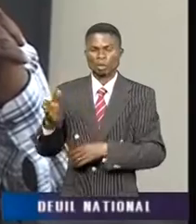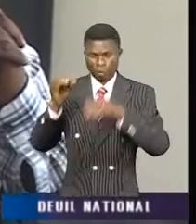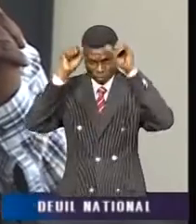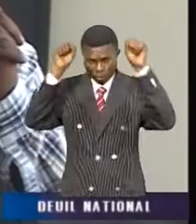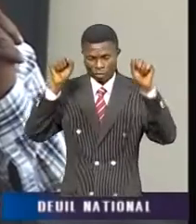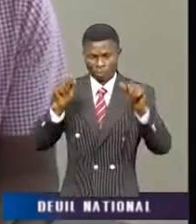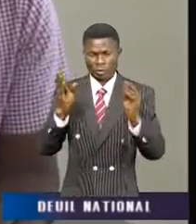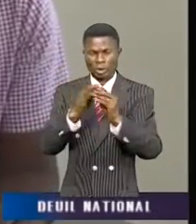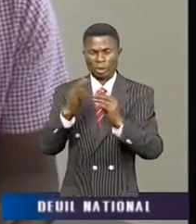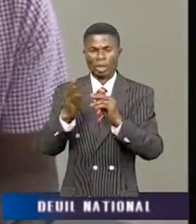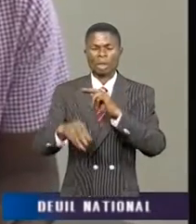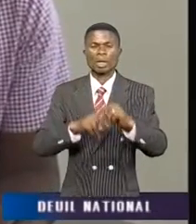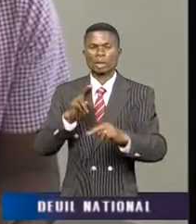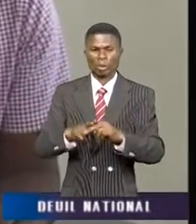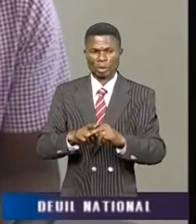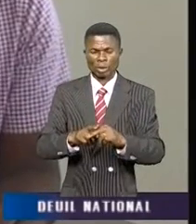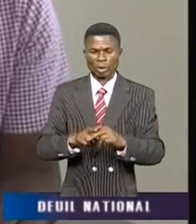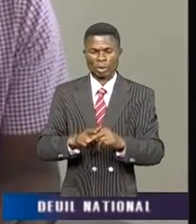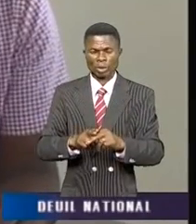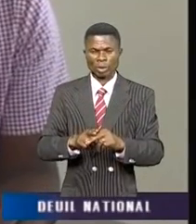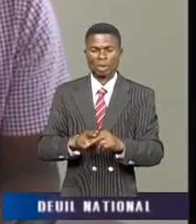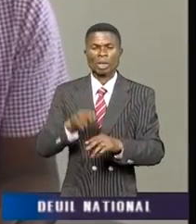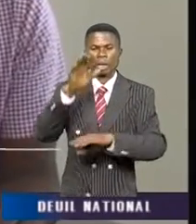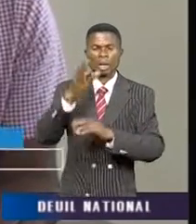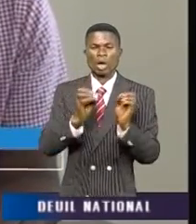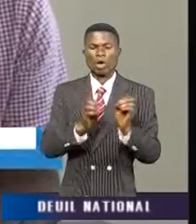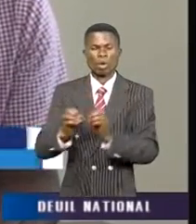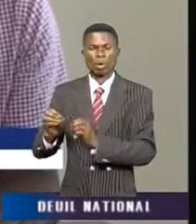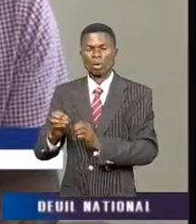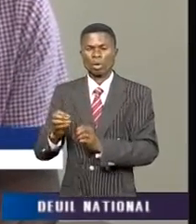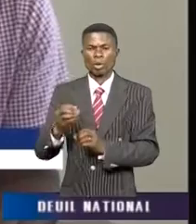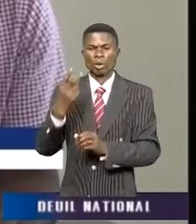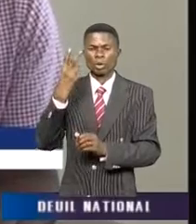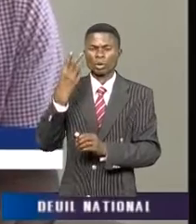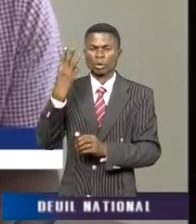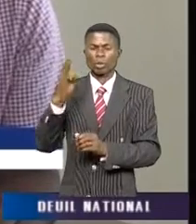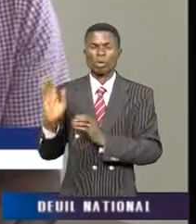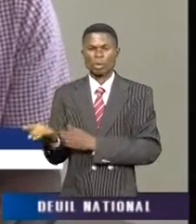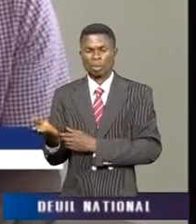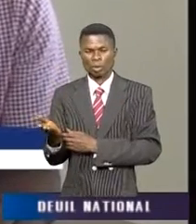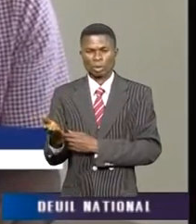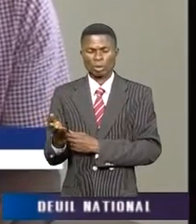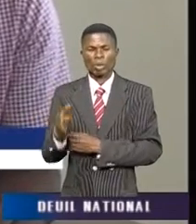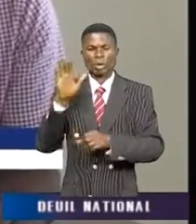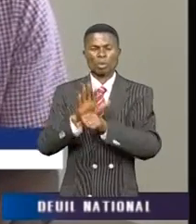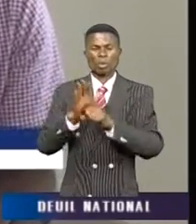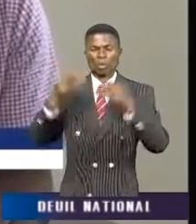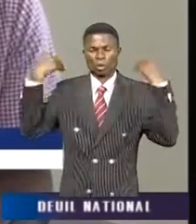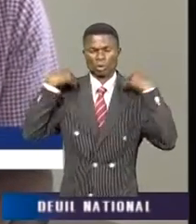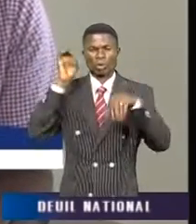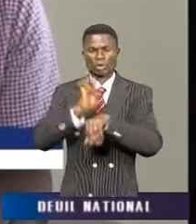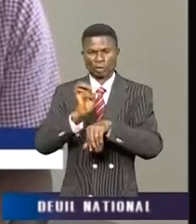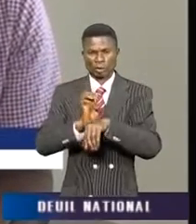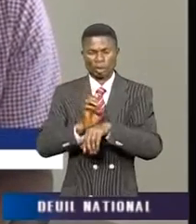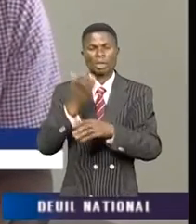de l'Assemblée nationale venait de convoquer il y a 2 ou 3 matins le leader des confessions religieuses pour